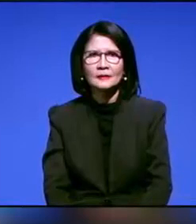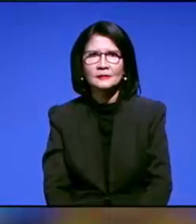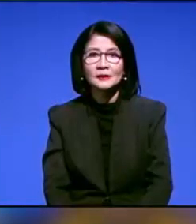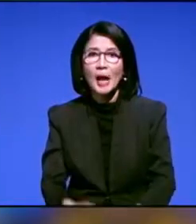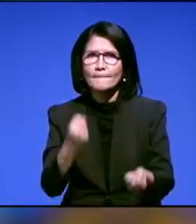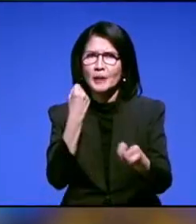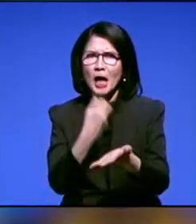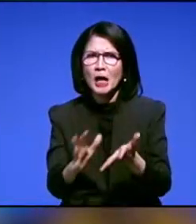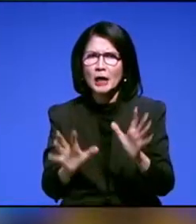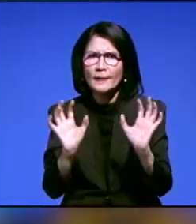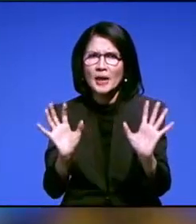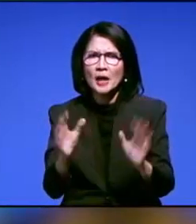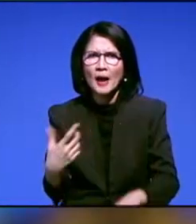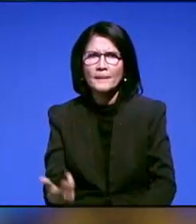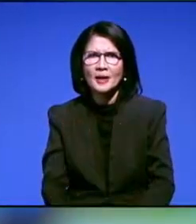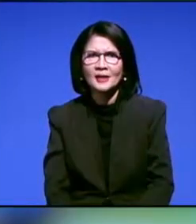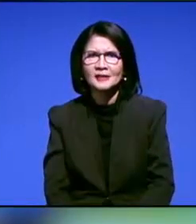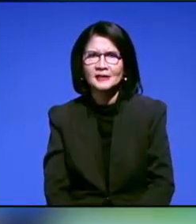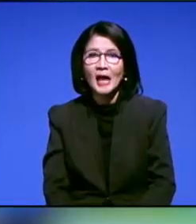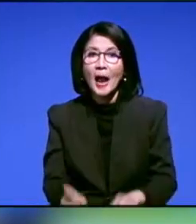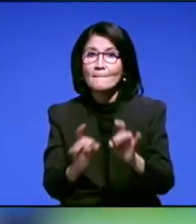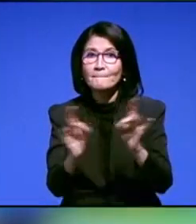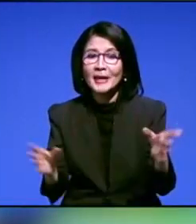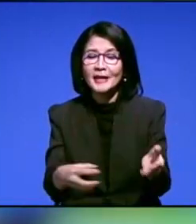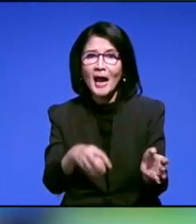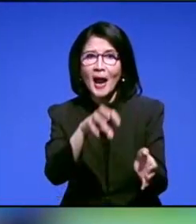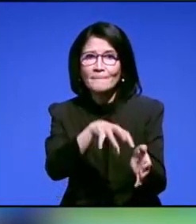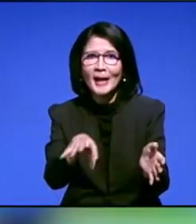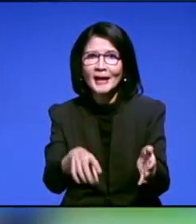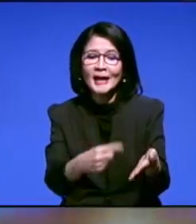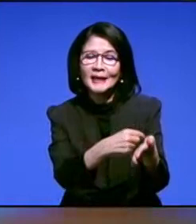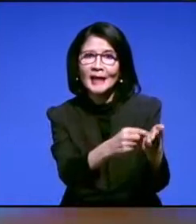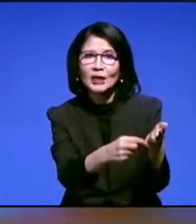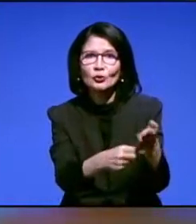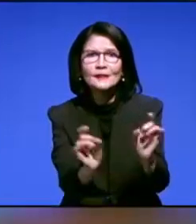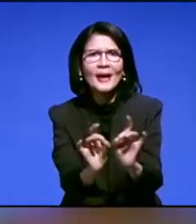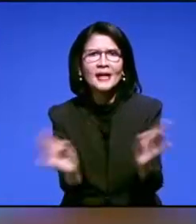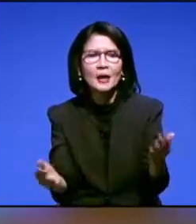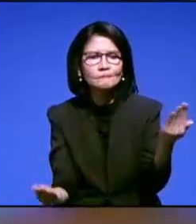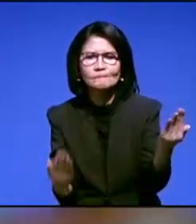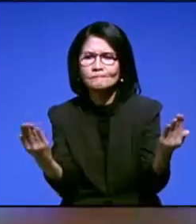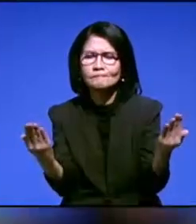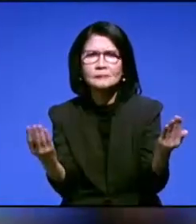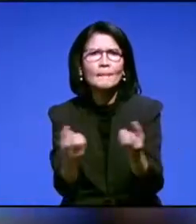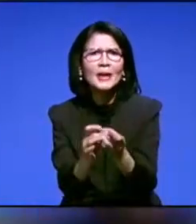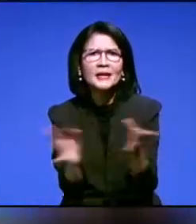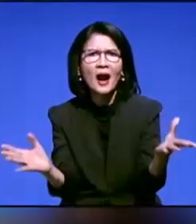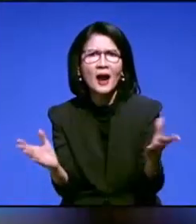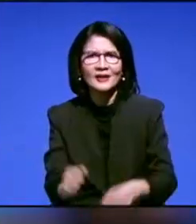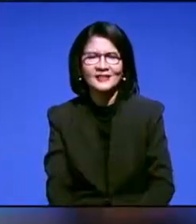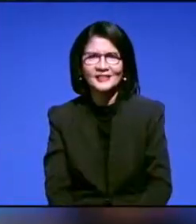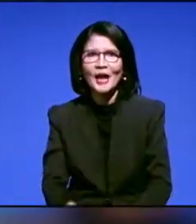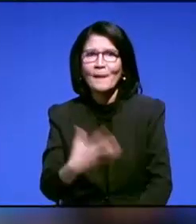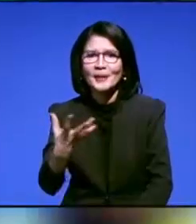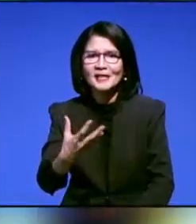Pelanggaran yang paling banyak ditemui adalah beda barang antara yang tertulis dengan realitanya. Biasanya barang tertulis lebih murah di